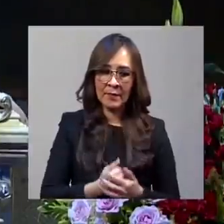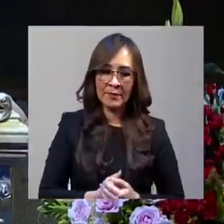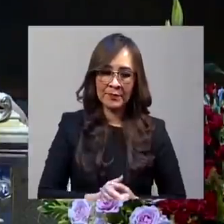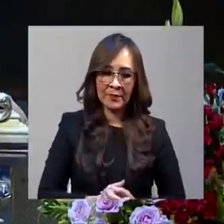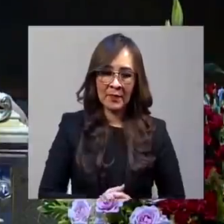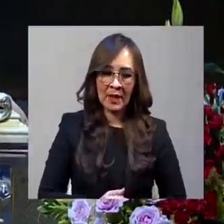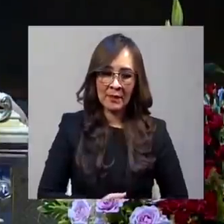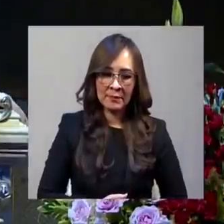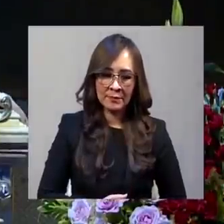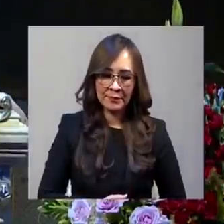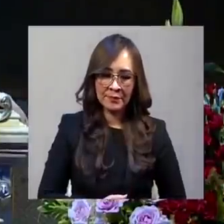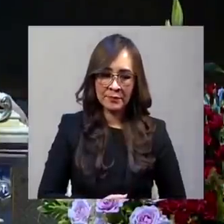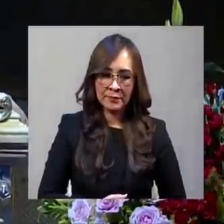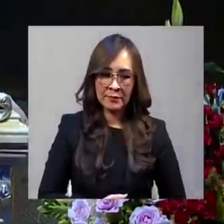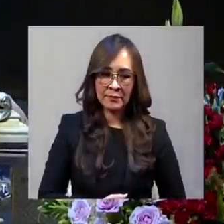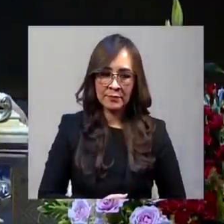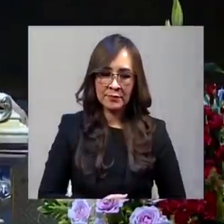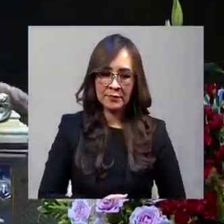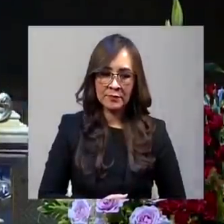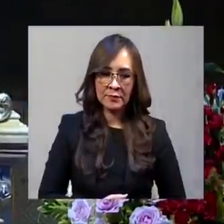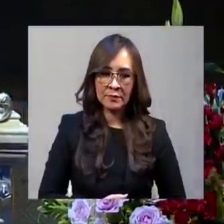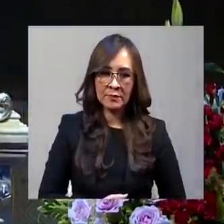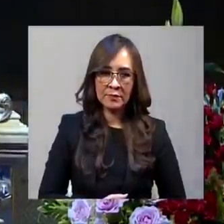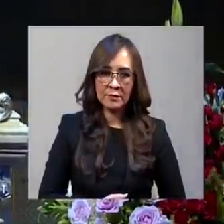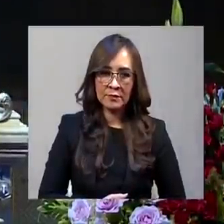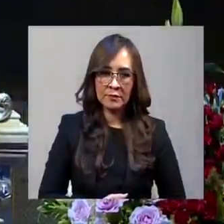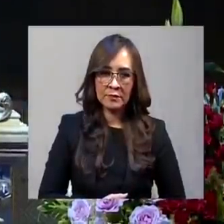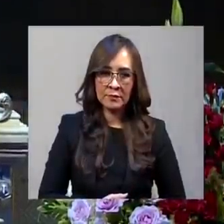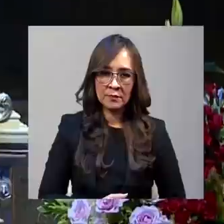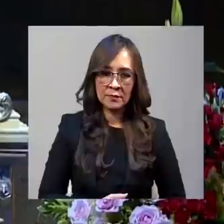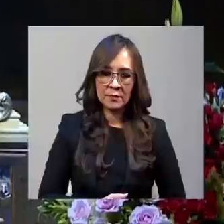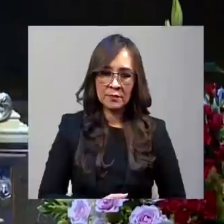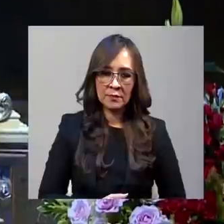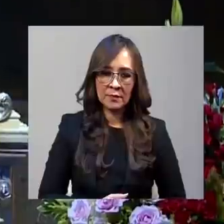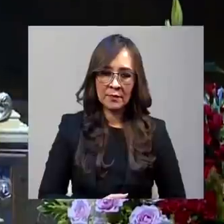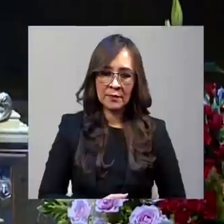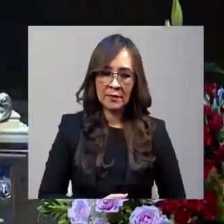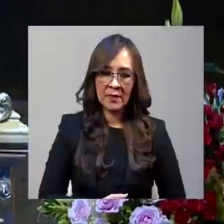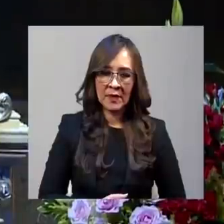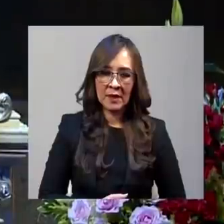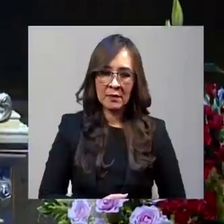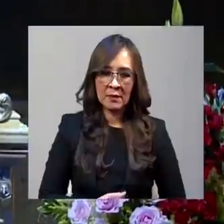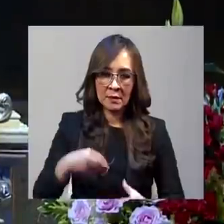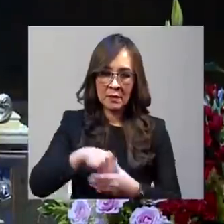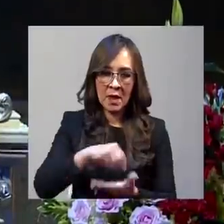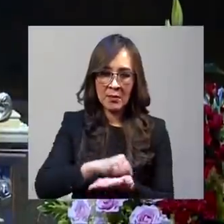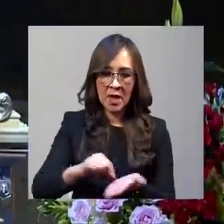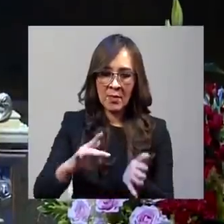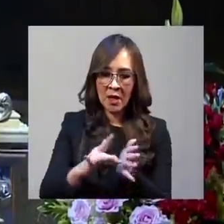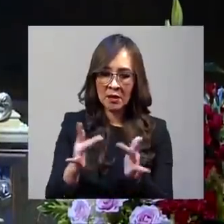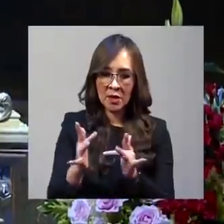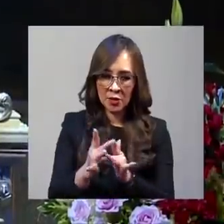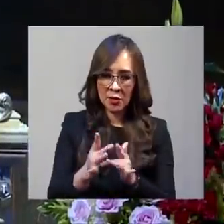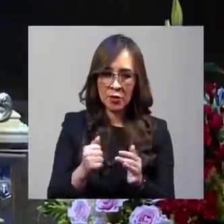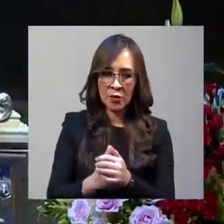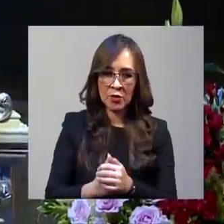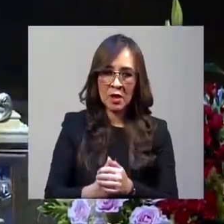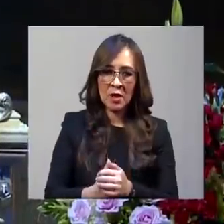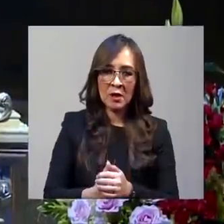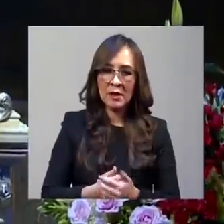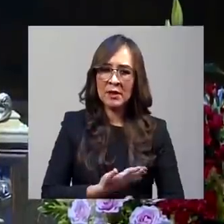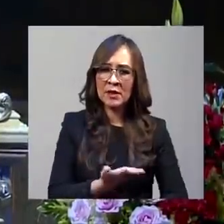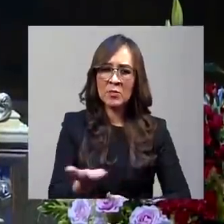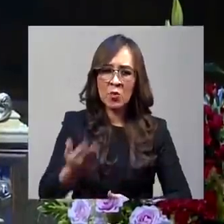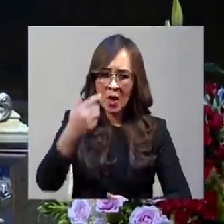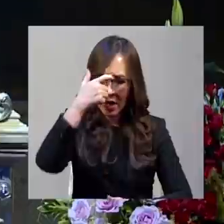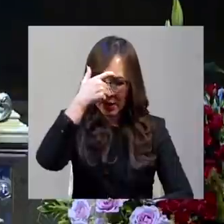yang sakit. Dan yang sakit akan disembuhkan. Bapa, hamba berdoa sekarang dalam nama Yesus mengalir kuasa kesembuhan. Segala